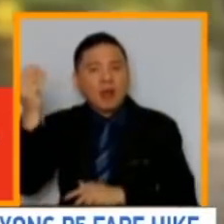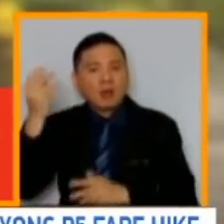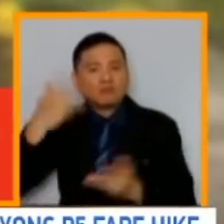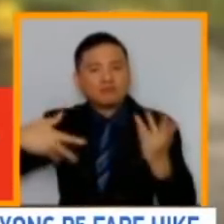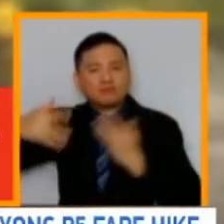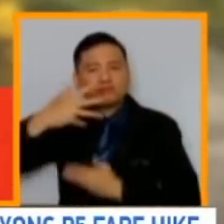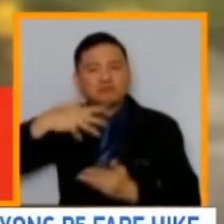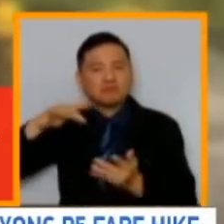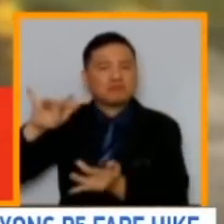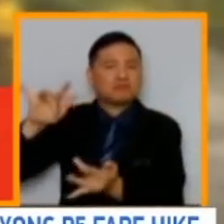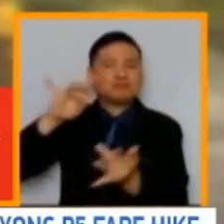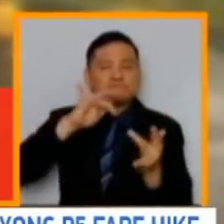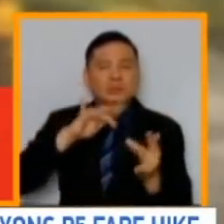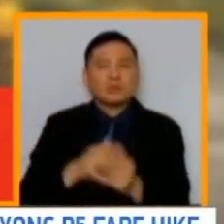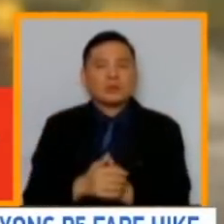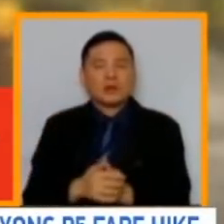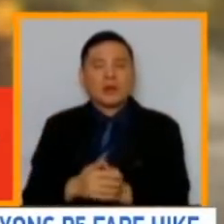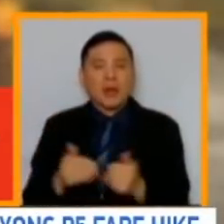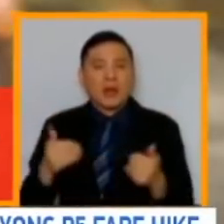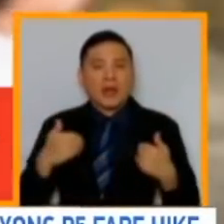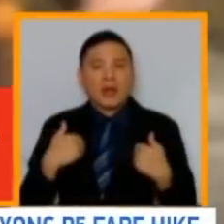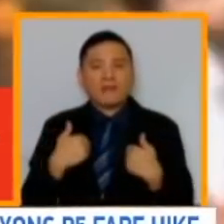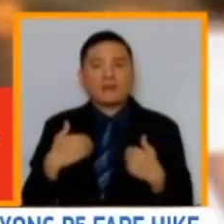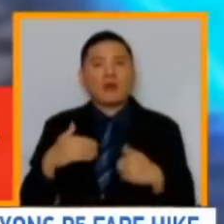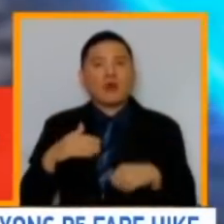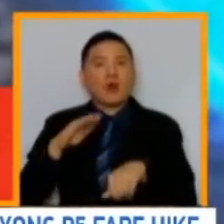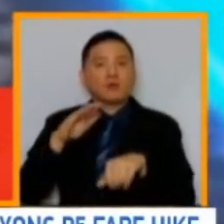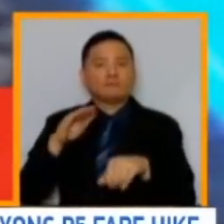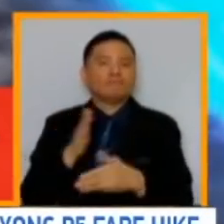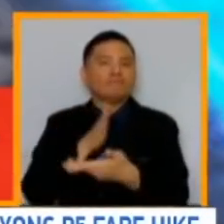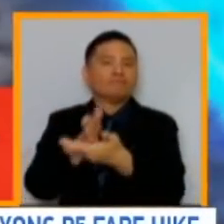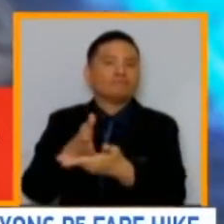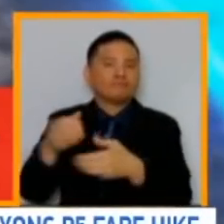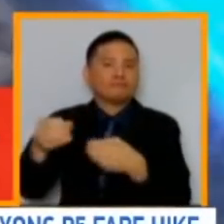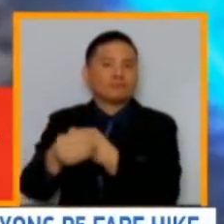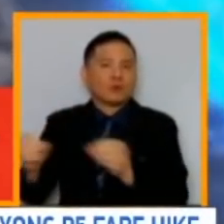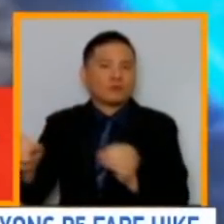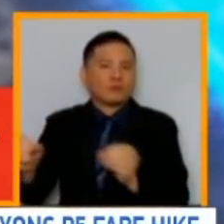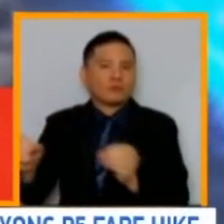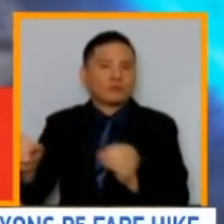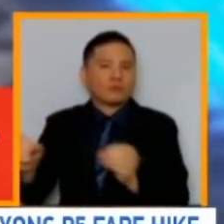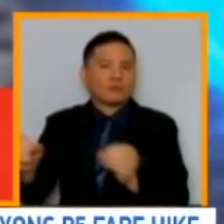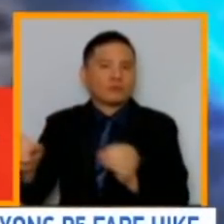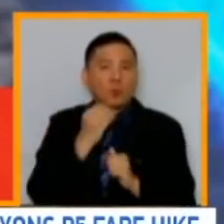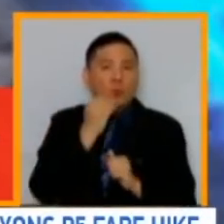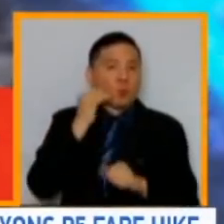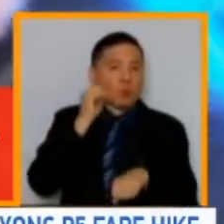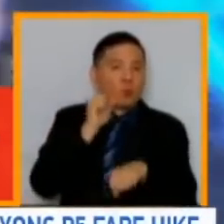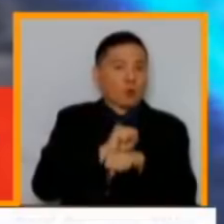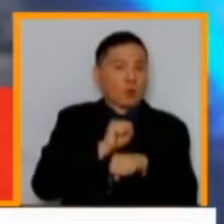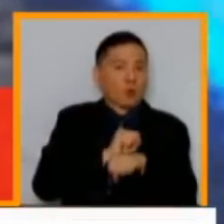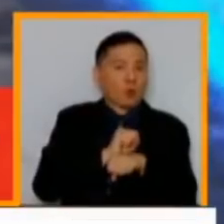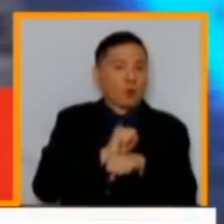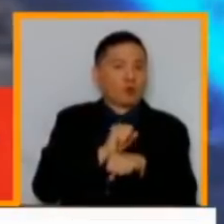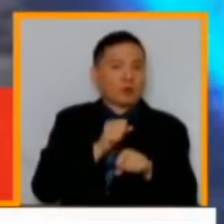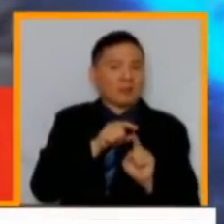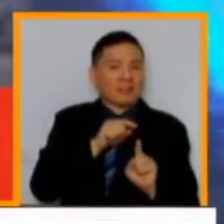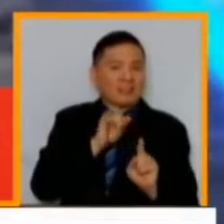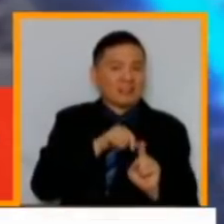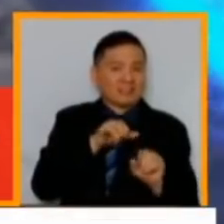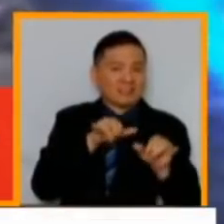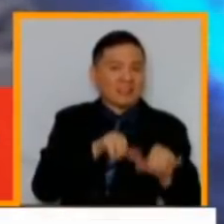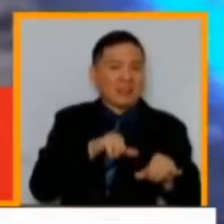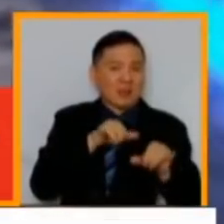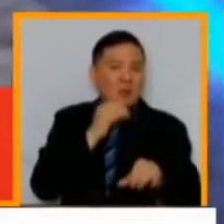sabihin, less na yung work from home. Magiging optional yung work from home. Dati kasi ang ine-encourage natin, work